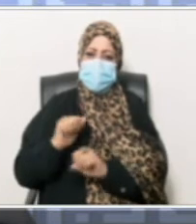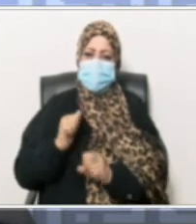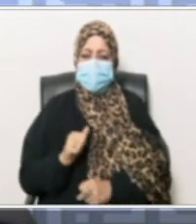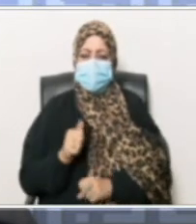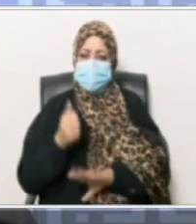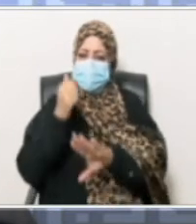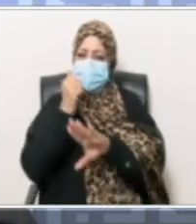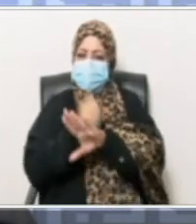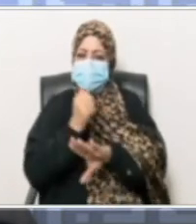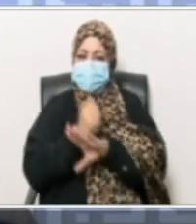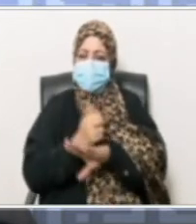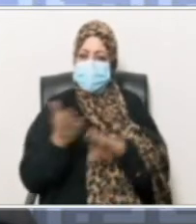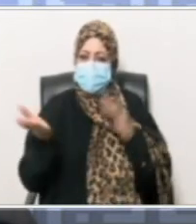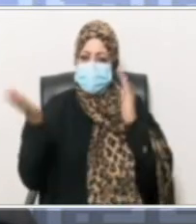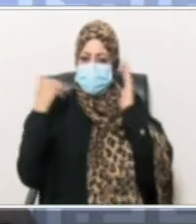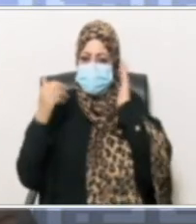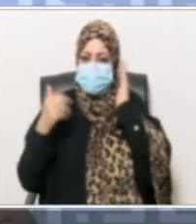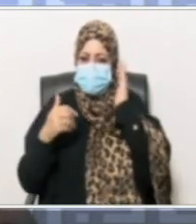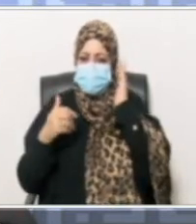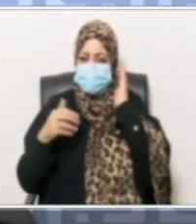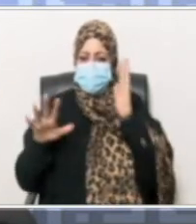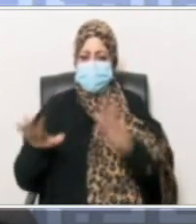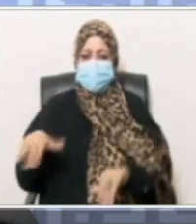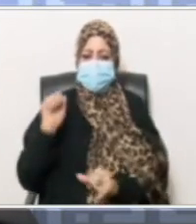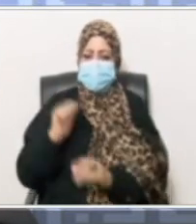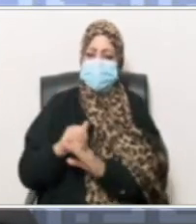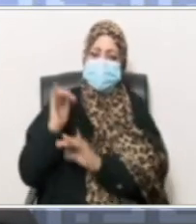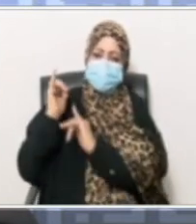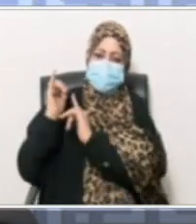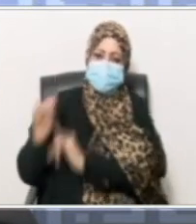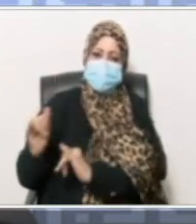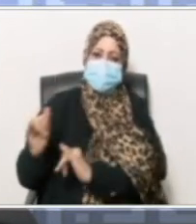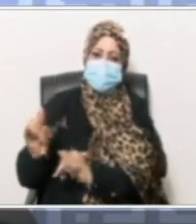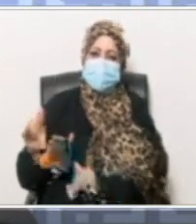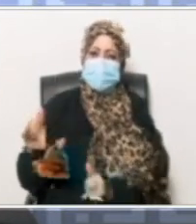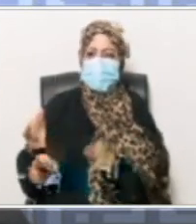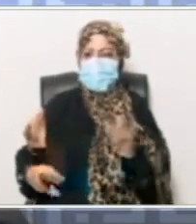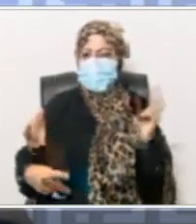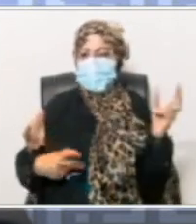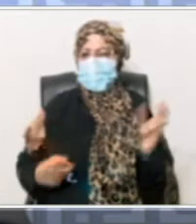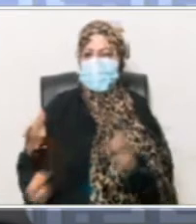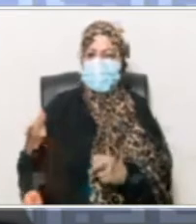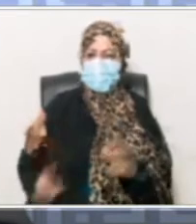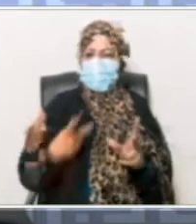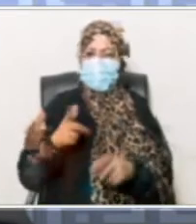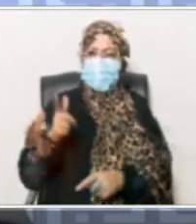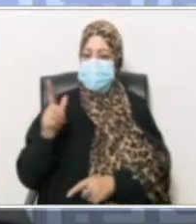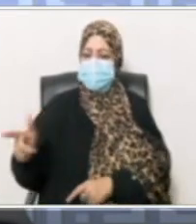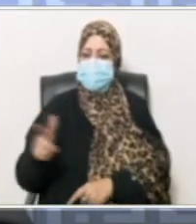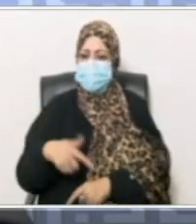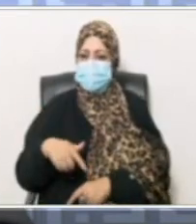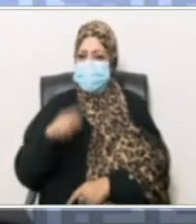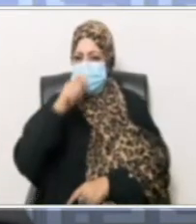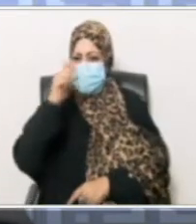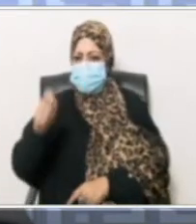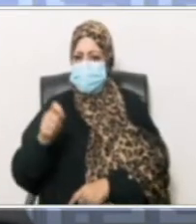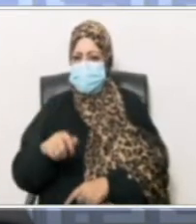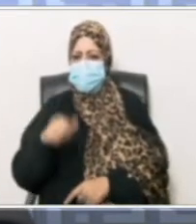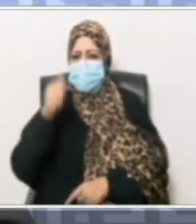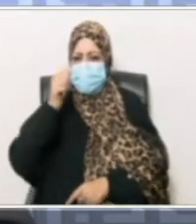المجاهدين ووصفوهم بالعصابات الإجرامية وبالماردين وبالمتمردين، هم الآن موجودين الآن، موجودين